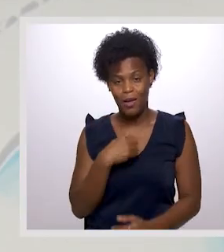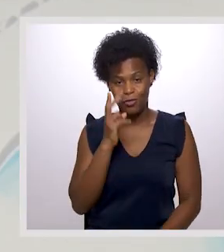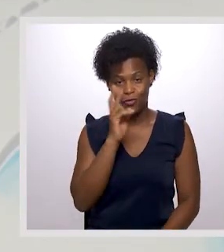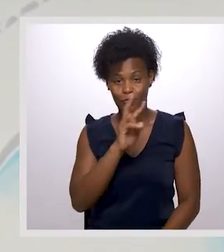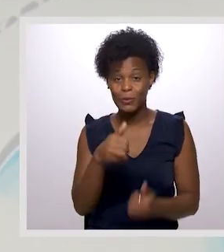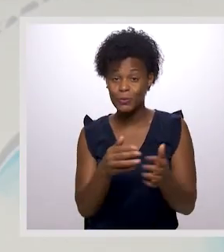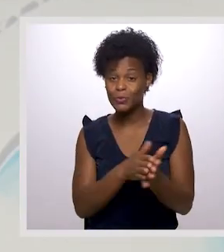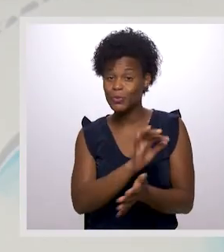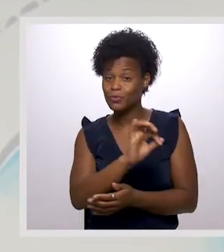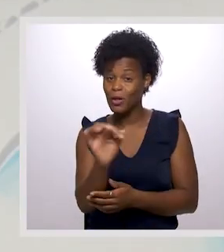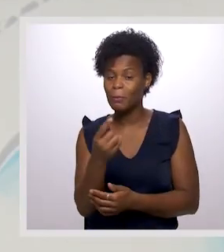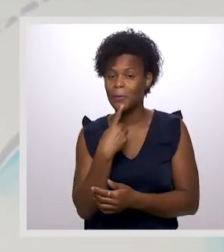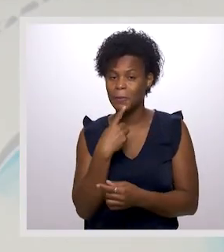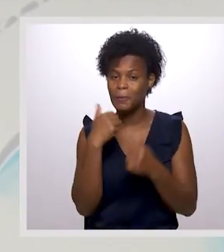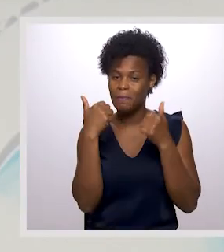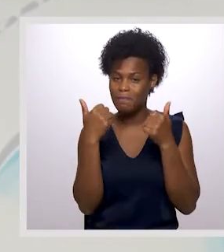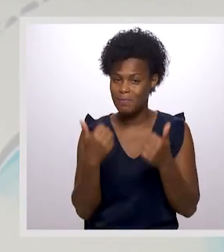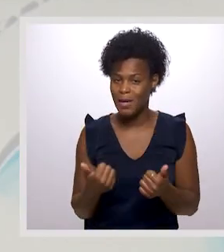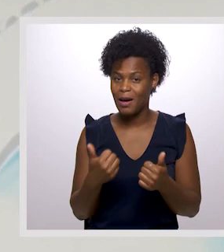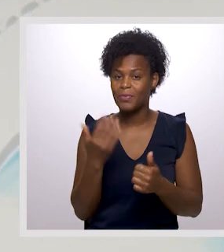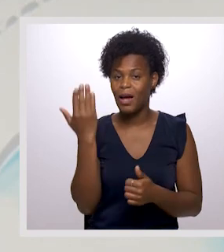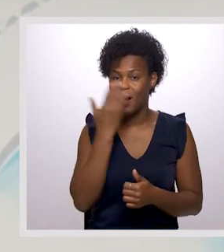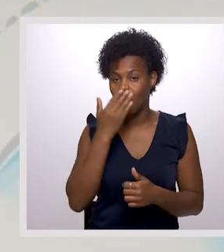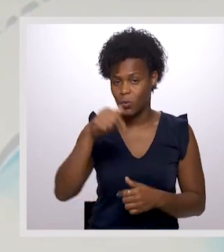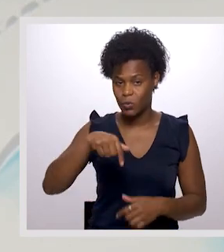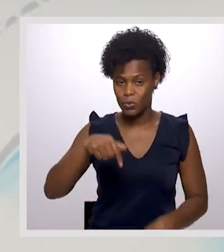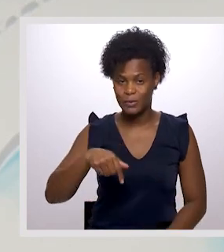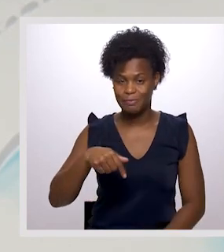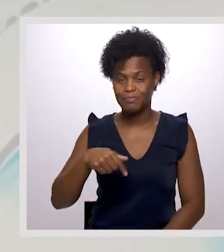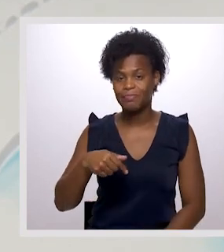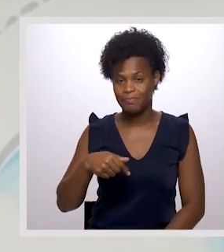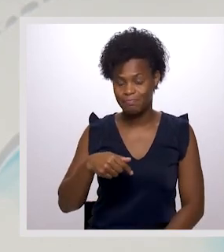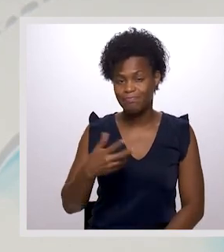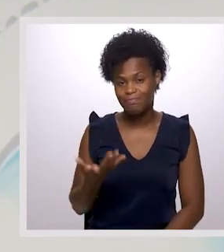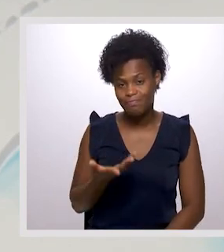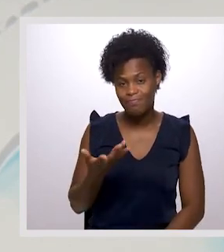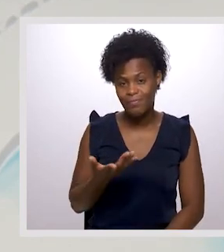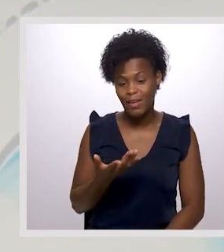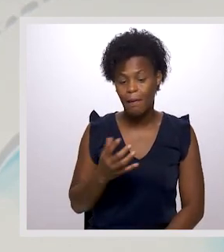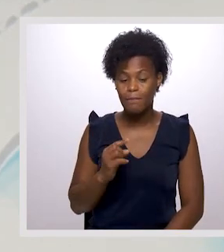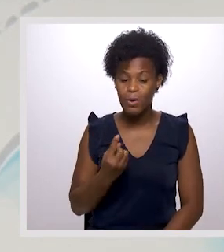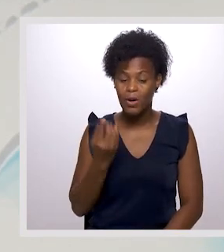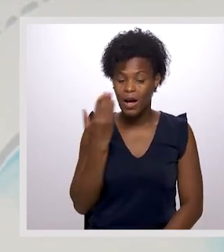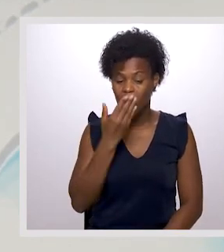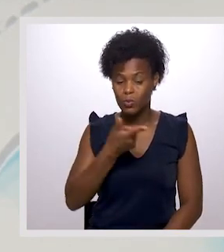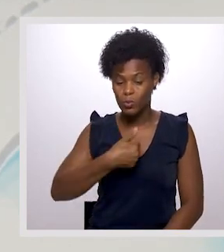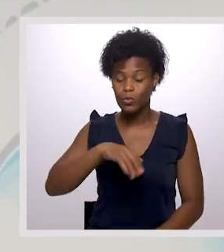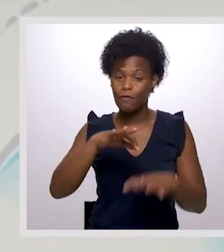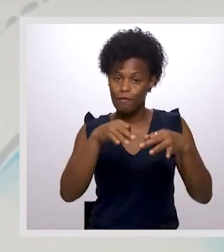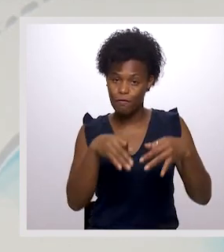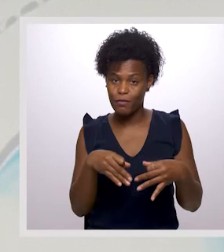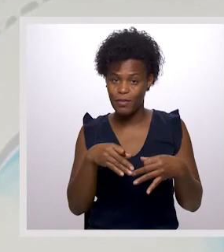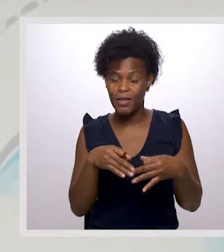vois que tout le monde a bien compris le cours d'aujourd'hui. Et pour finir notre